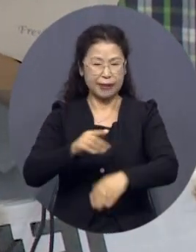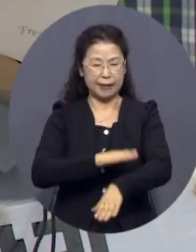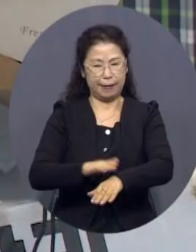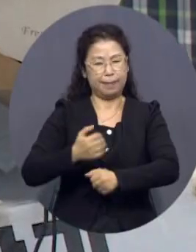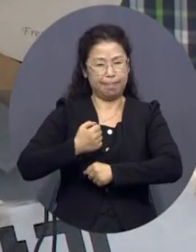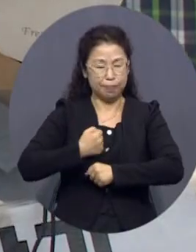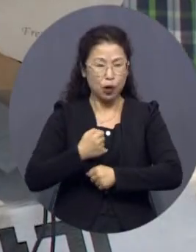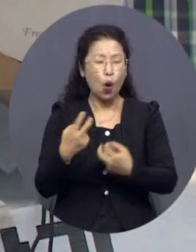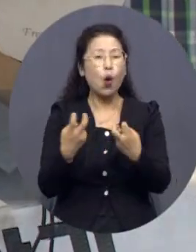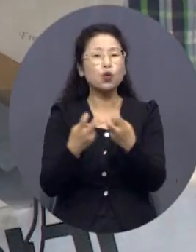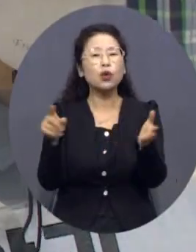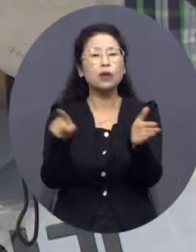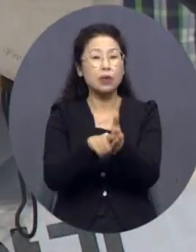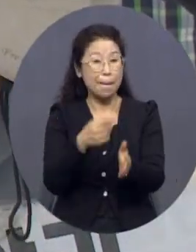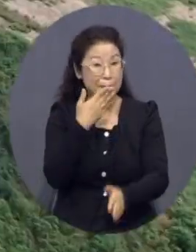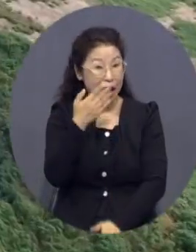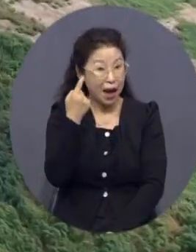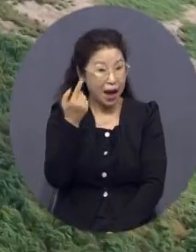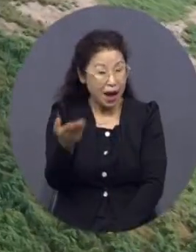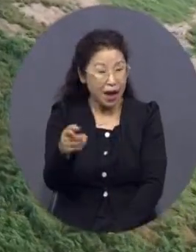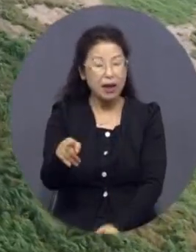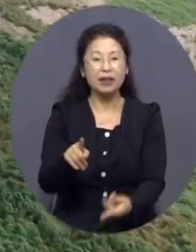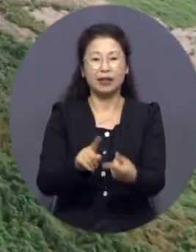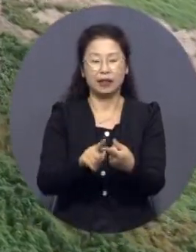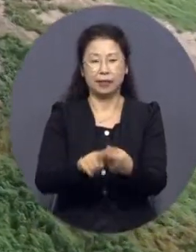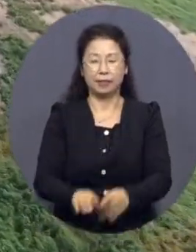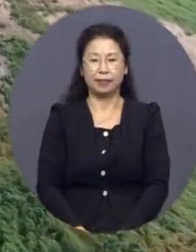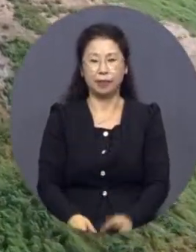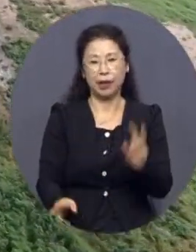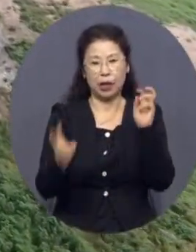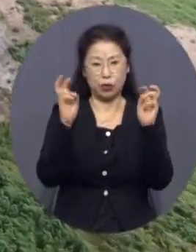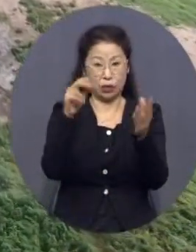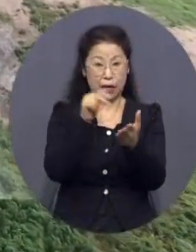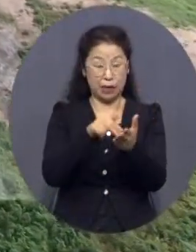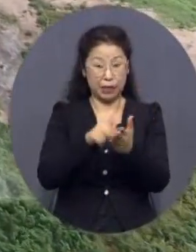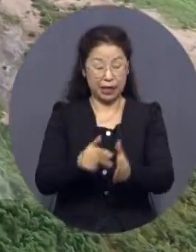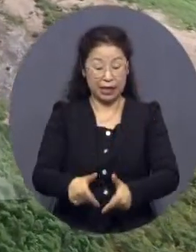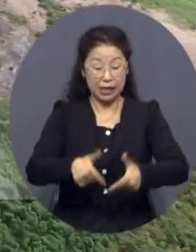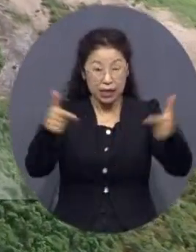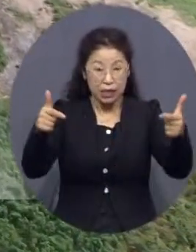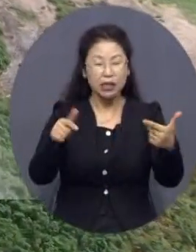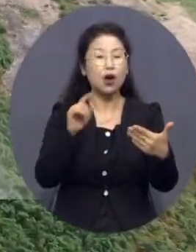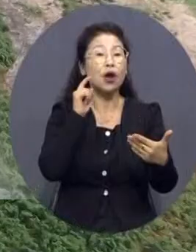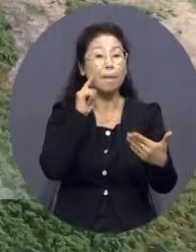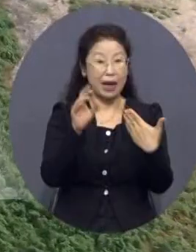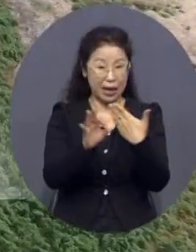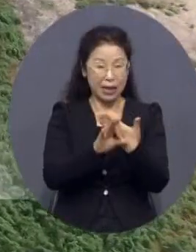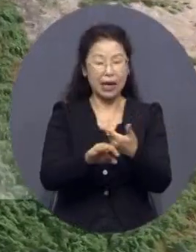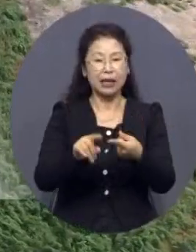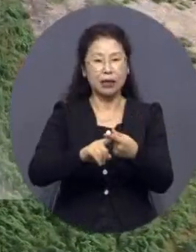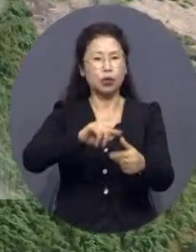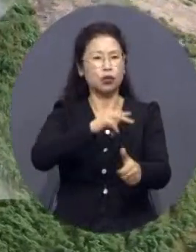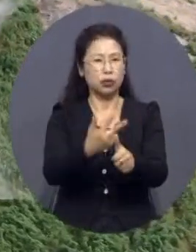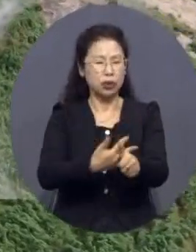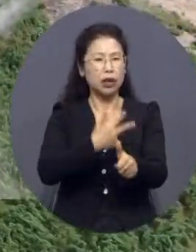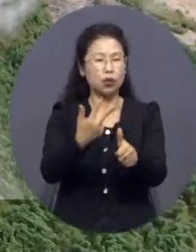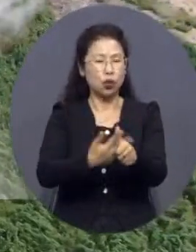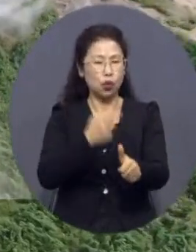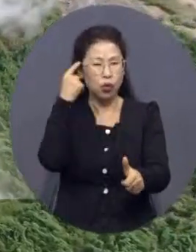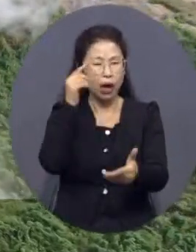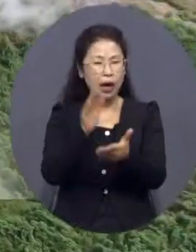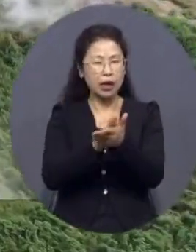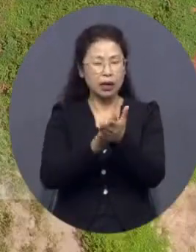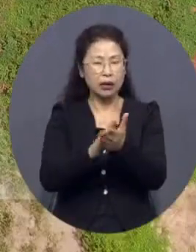것이라고 어떻게 신뢰할 수가 있단 말입니까? 업체 측은 증설이 되면 자동 측정 기기로